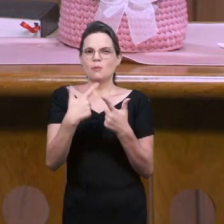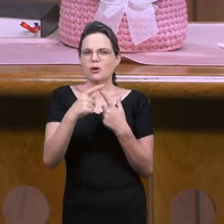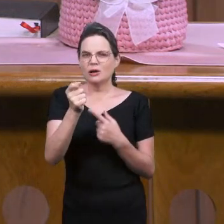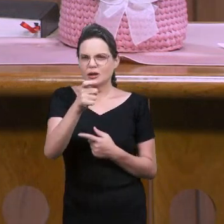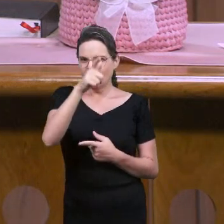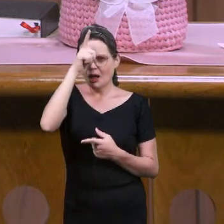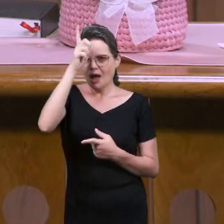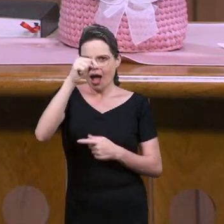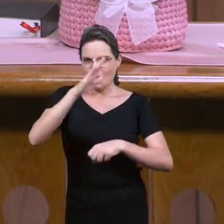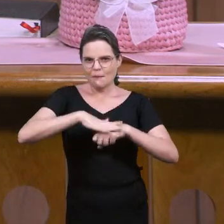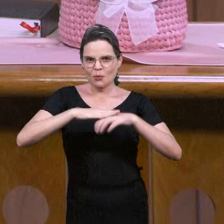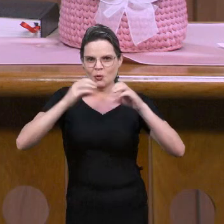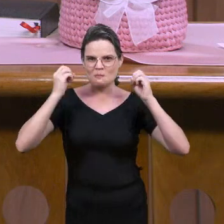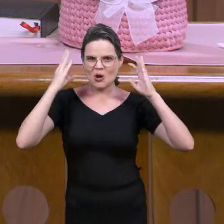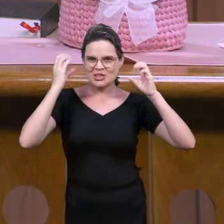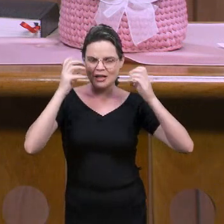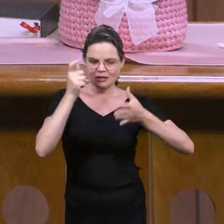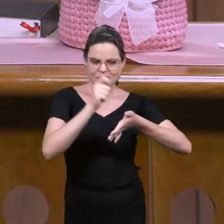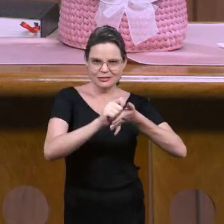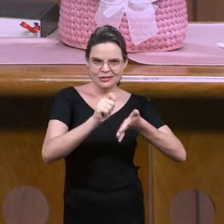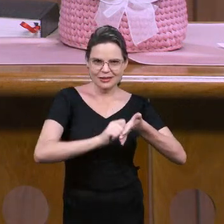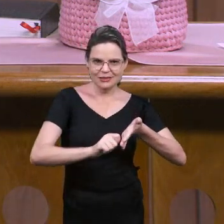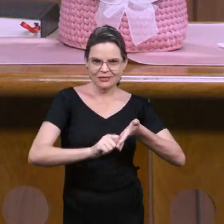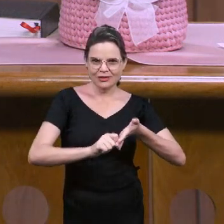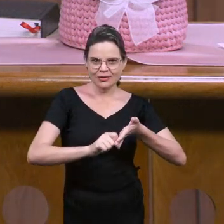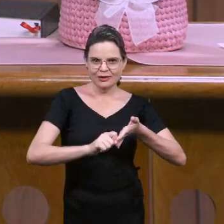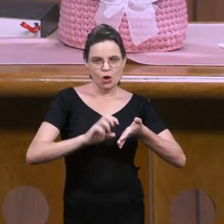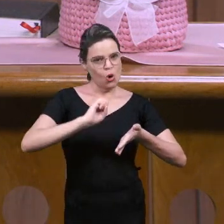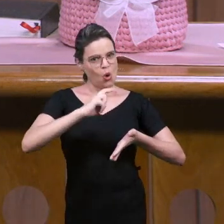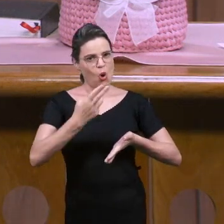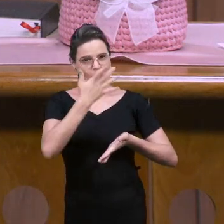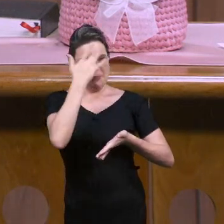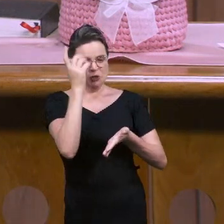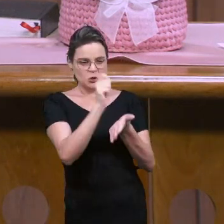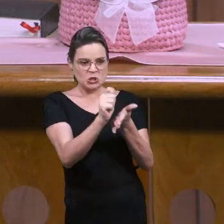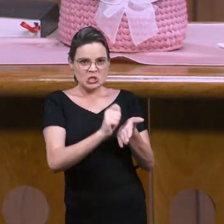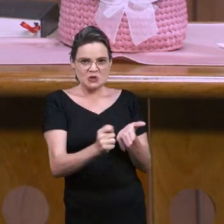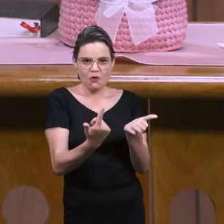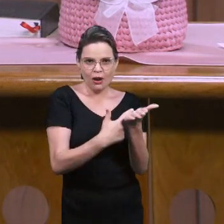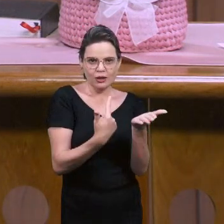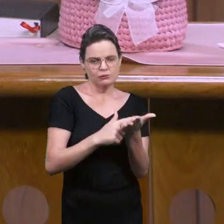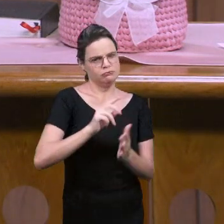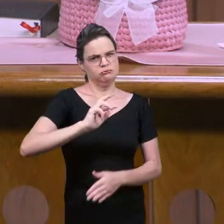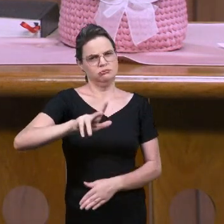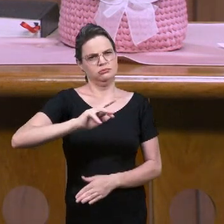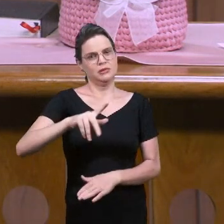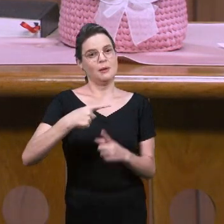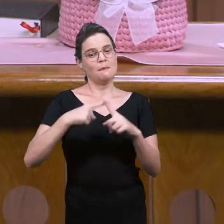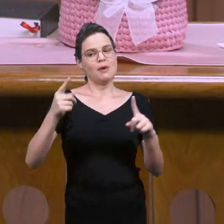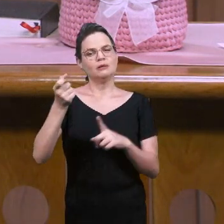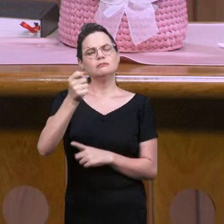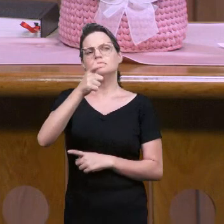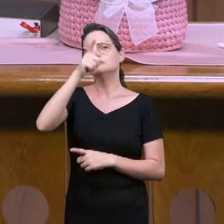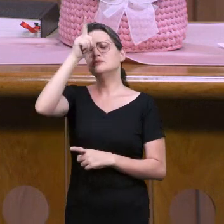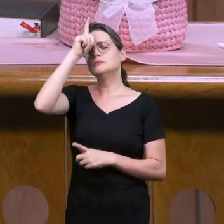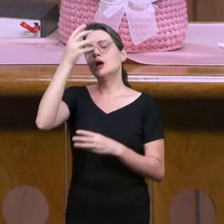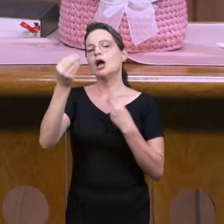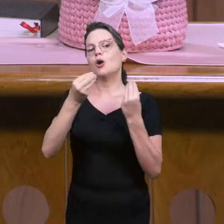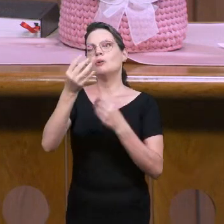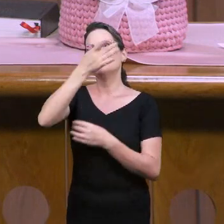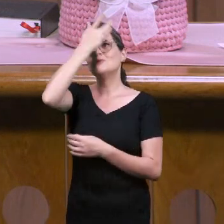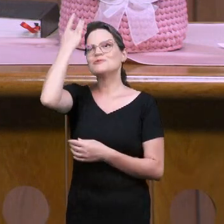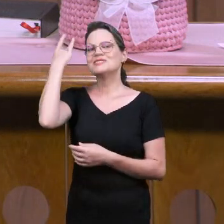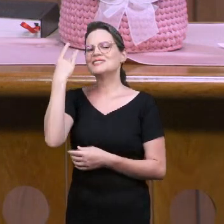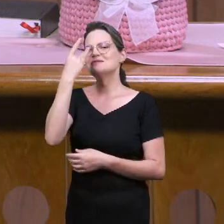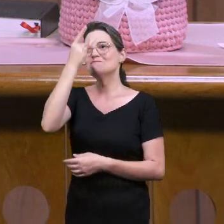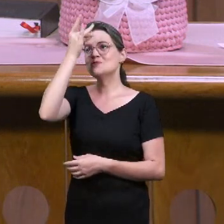L'inspiration n'est pas en Moïse. L'inspiration n'est pas dans ceux qui ont écrit les livres, non. L'inspiration, elle est dans